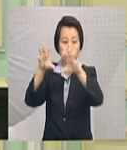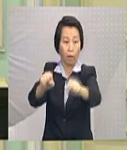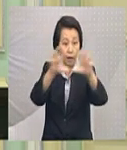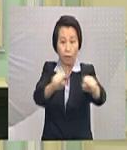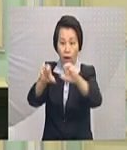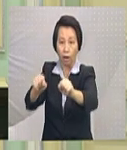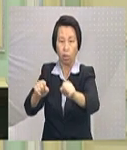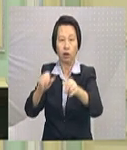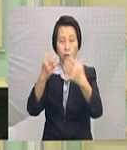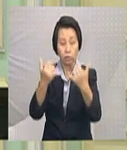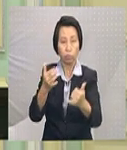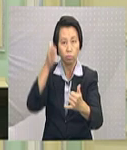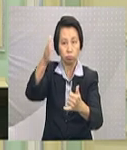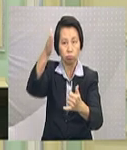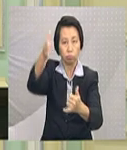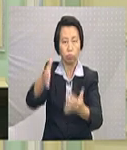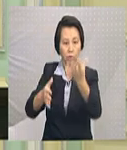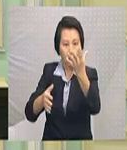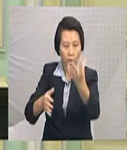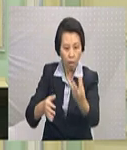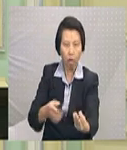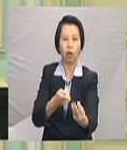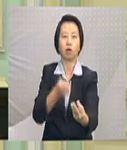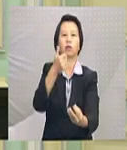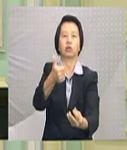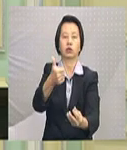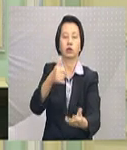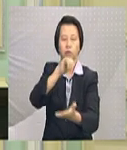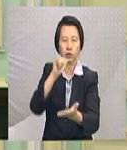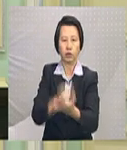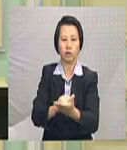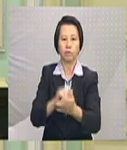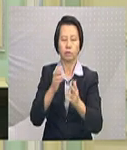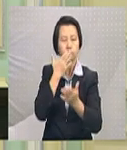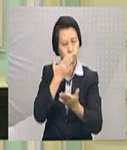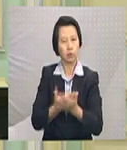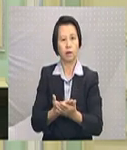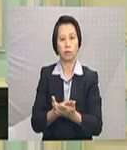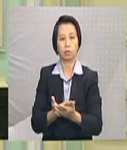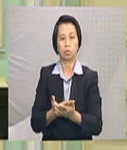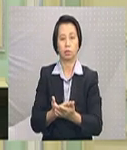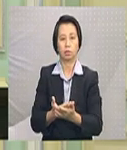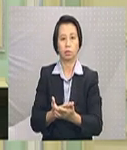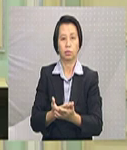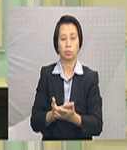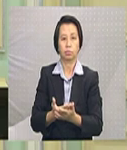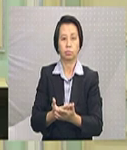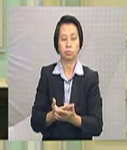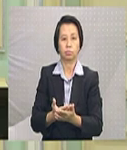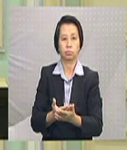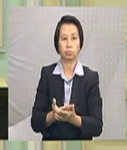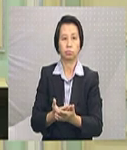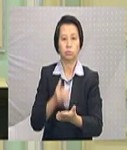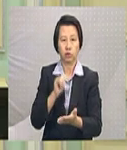menunjukkan pematuhan rakyat kepada perintah, maka ianya adalah satu perkara yang baik, satu perkara